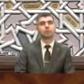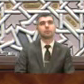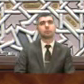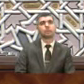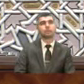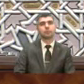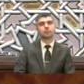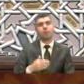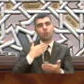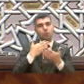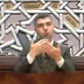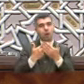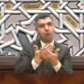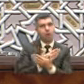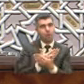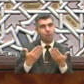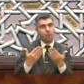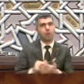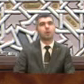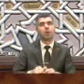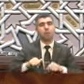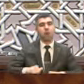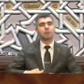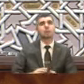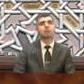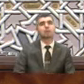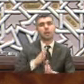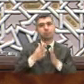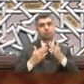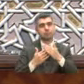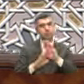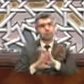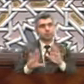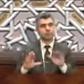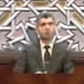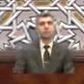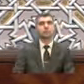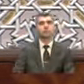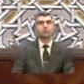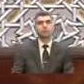شكرا لكم السيد الوزير، شكرا للجميع، ورفعت الجلسة.